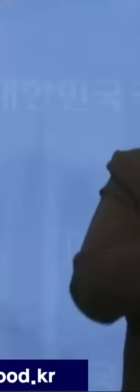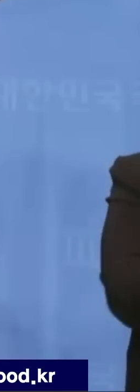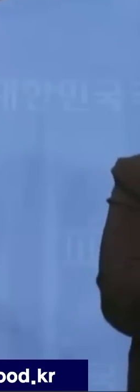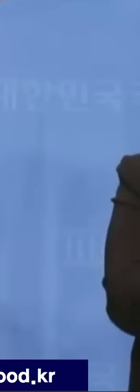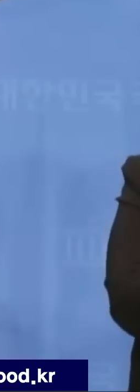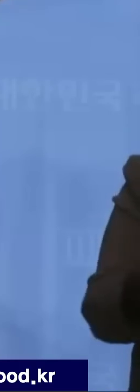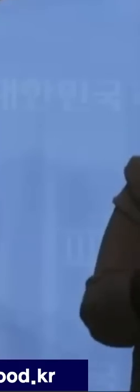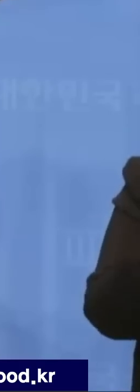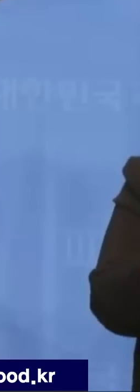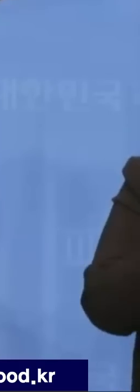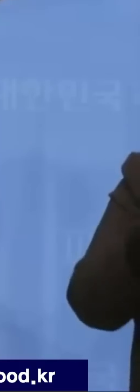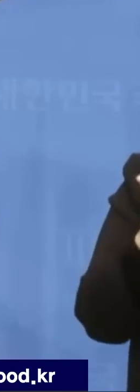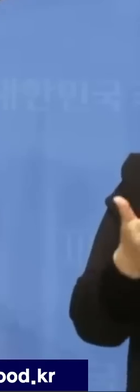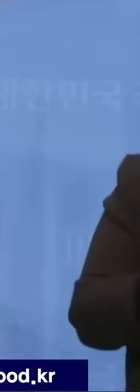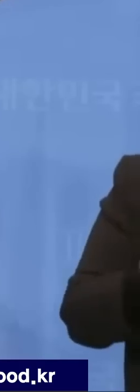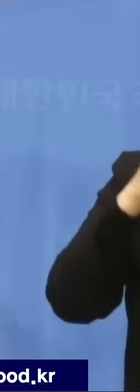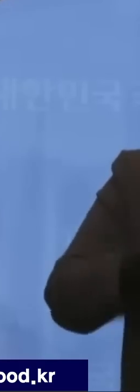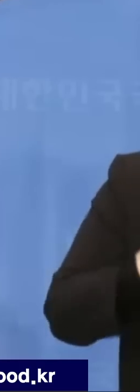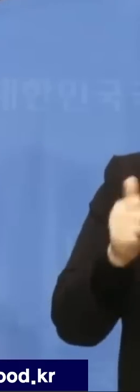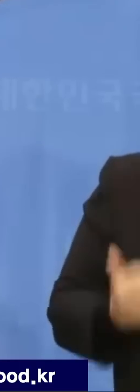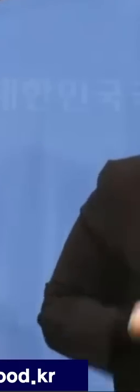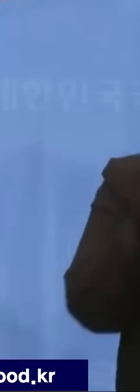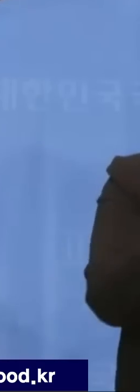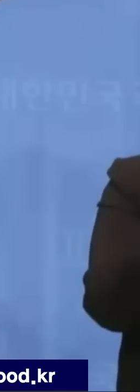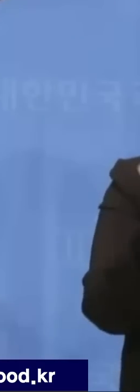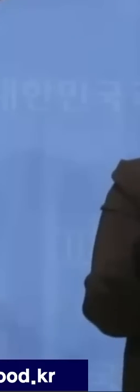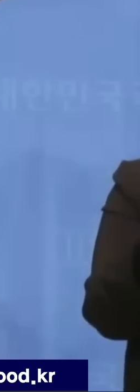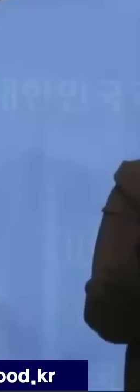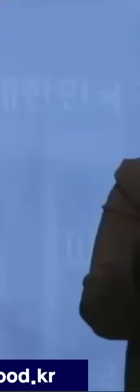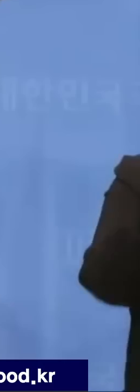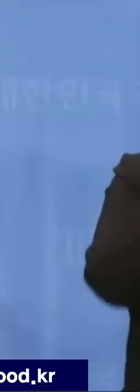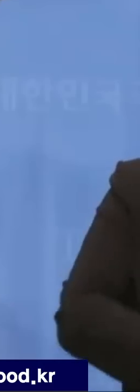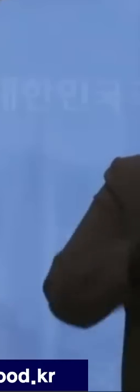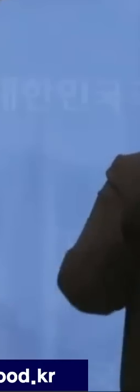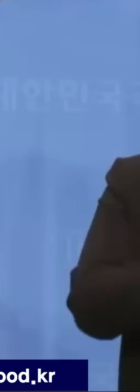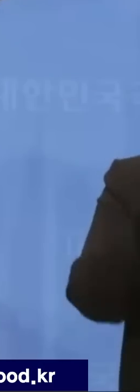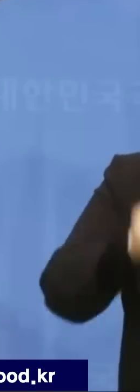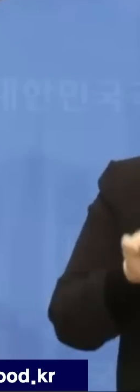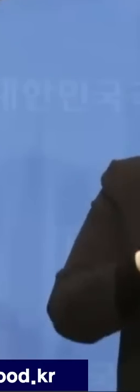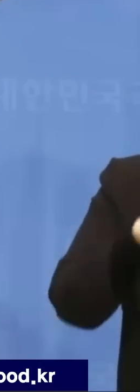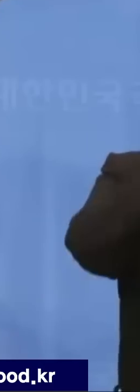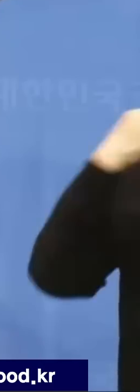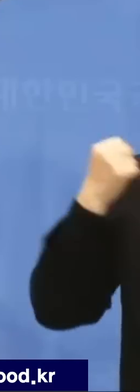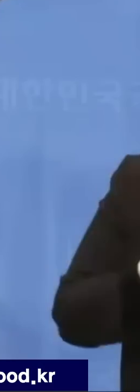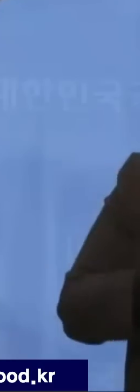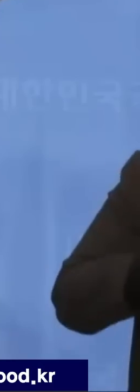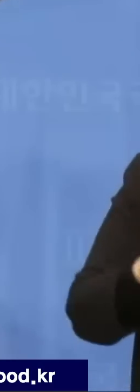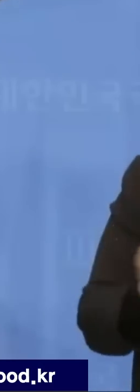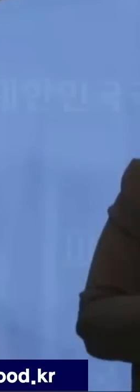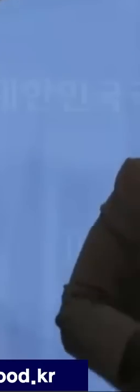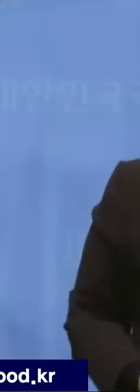MB를 형사 처벌하게 하였으며 잘못된 역사를 바로 잡았다. 당시